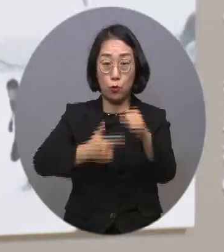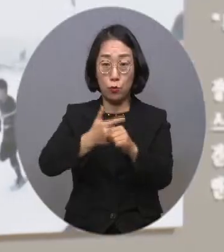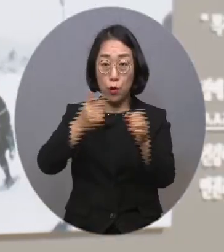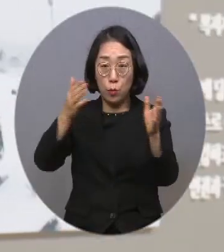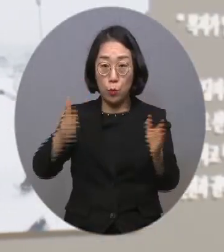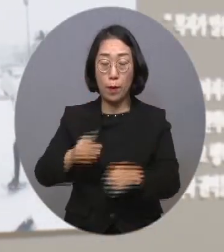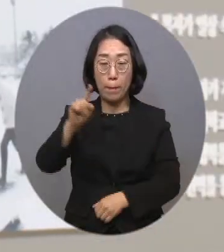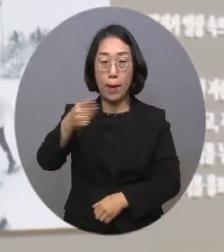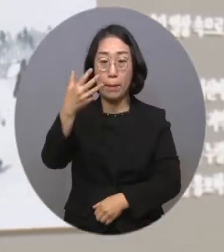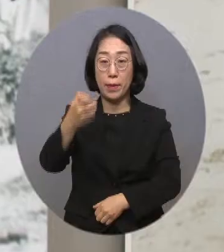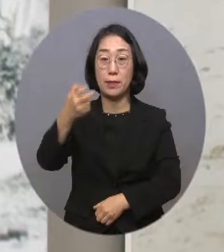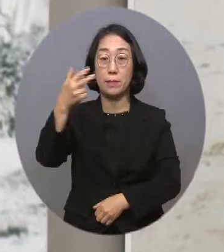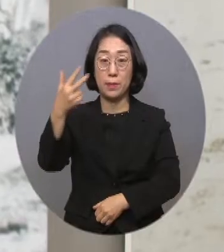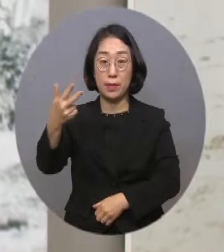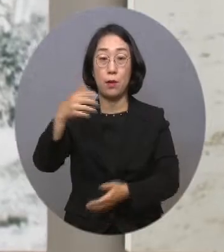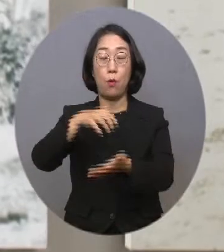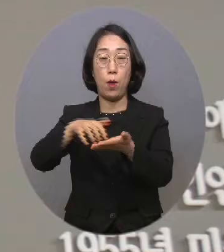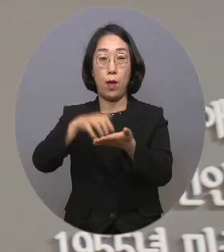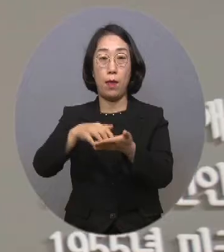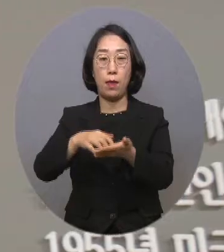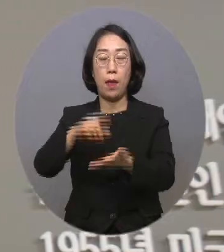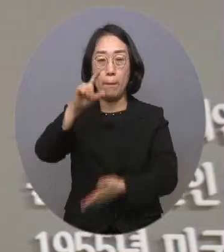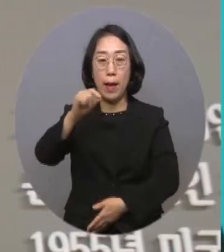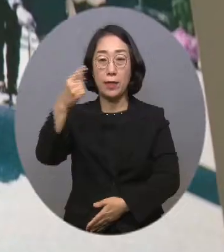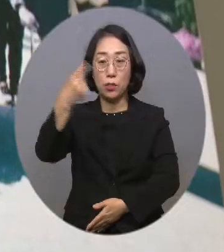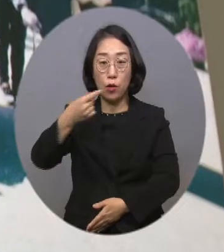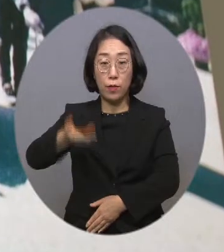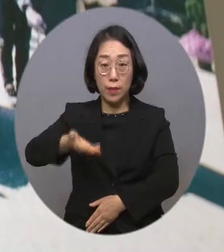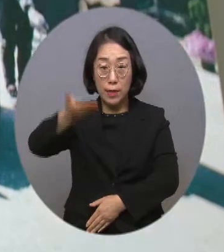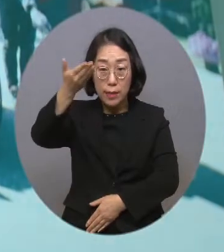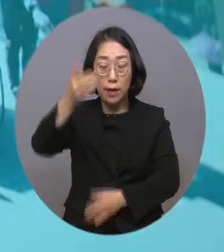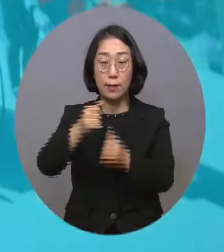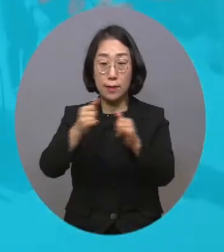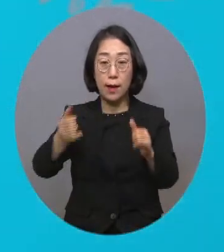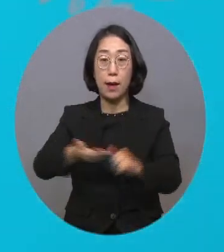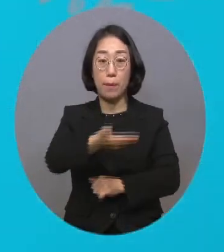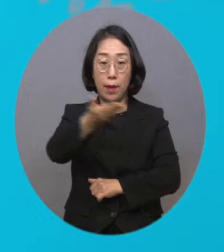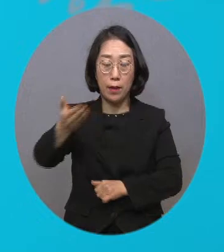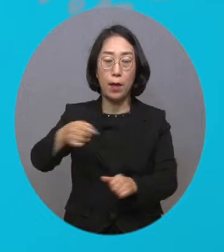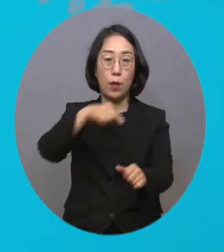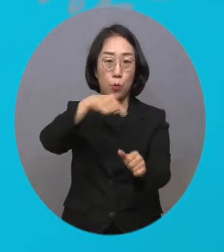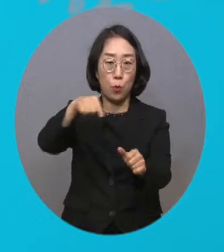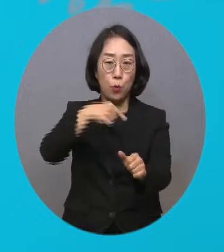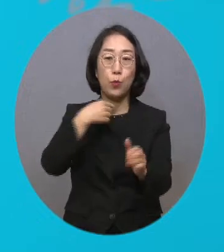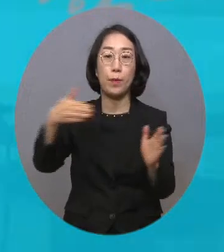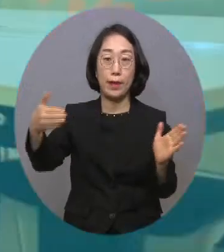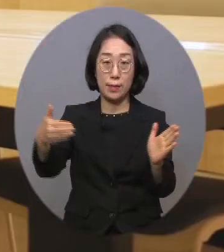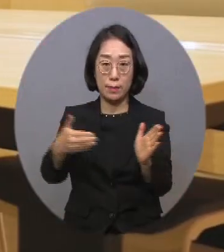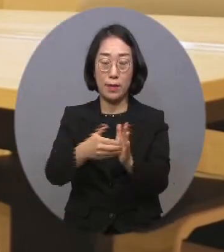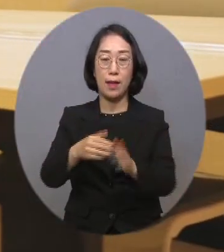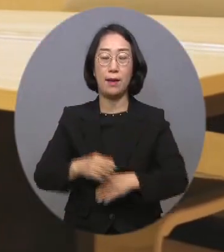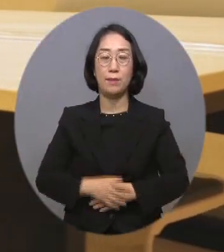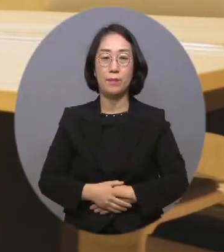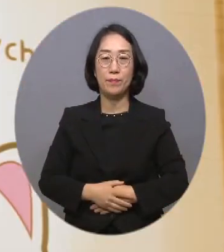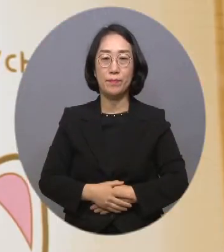동안요, 187회 그리고 11,055명 분에게 교육을 진행하고 있습니다.